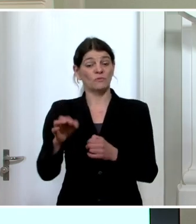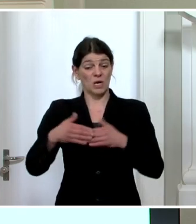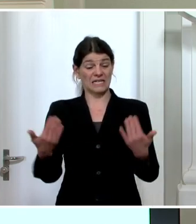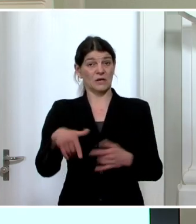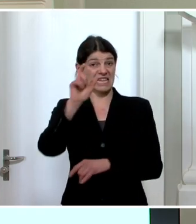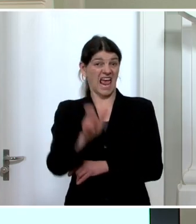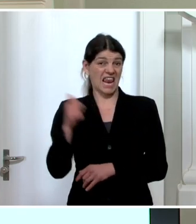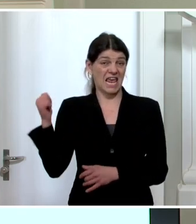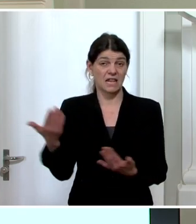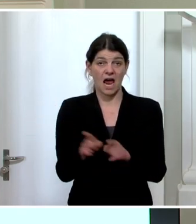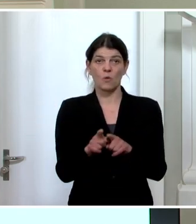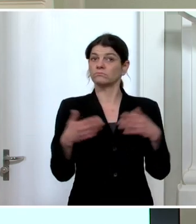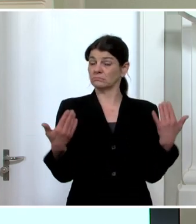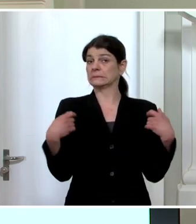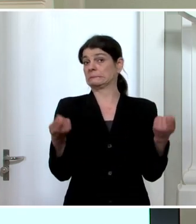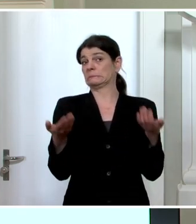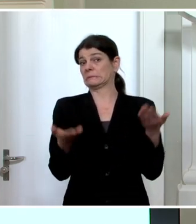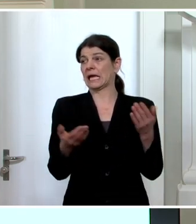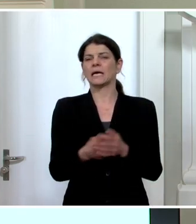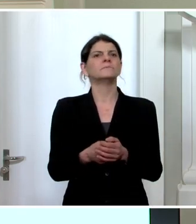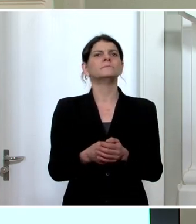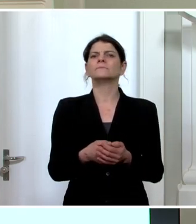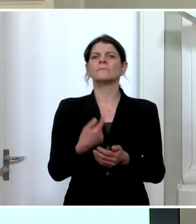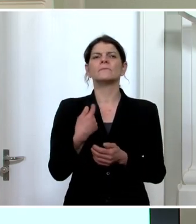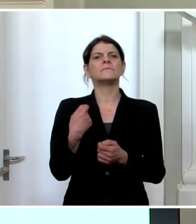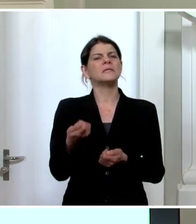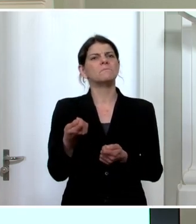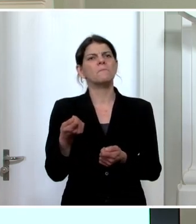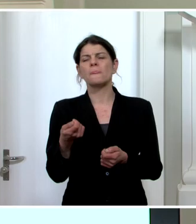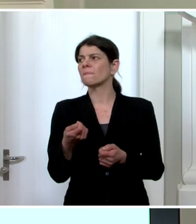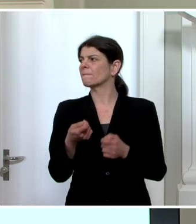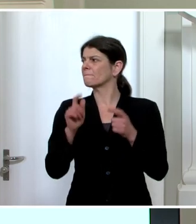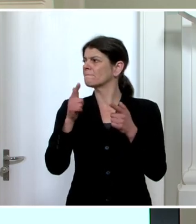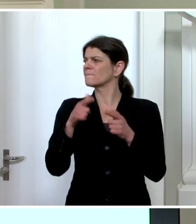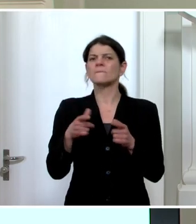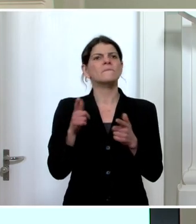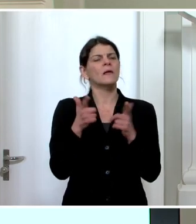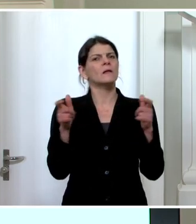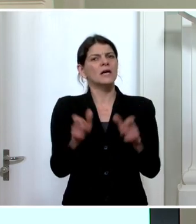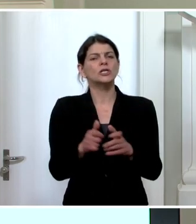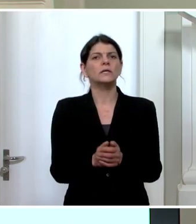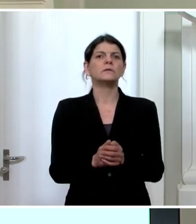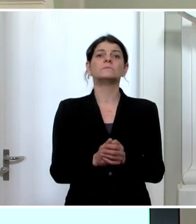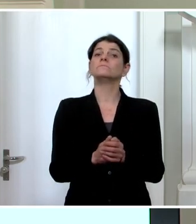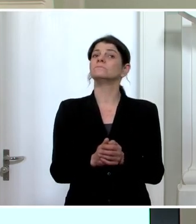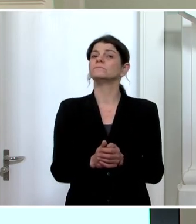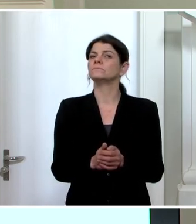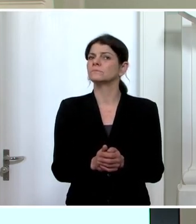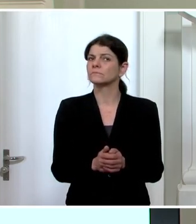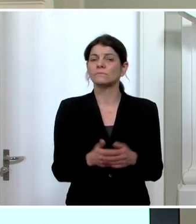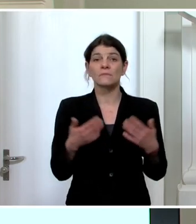es könnte sein, dass es nicht zu Einschränkungen, ist uns jedenfalls nicht bekannt, infolge